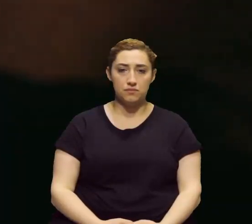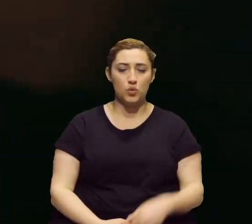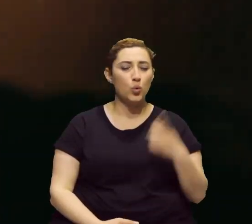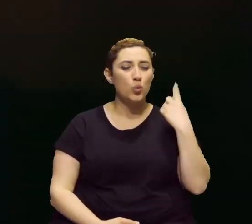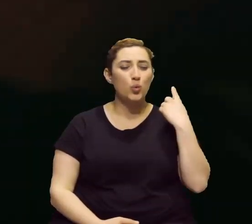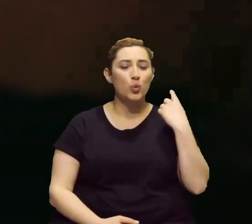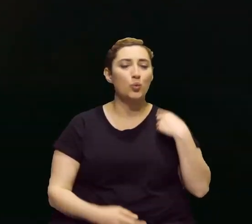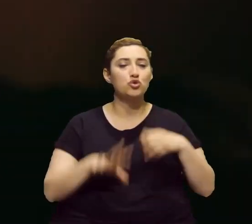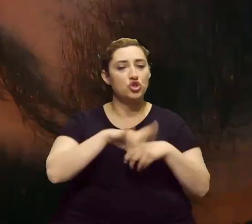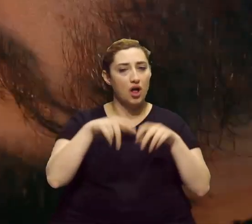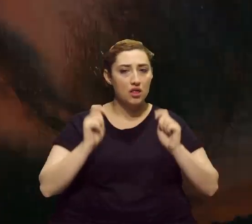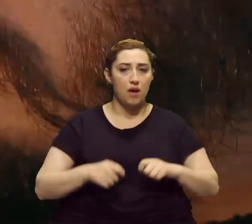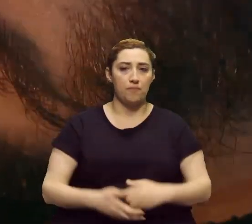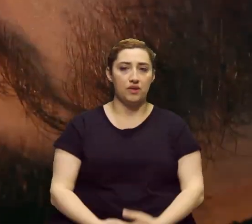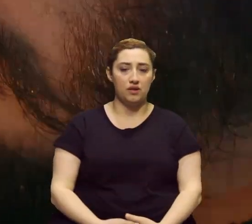Dünümüzü çaldılar.